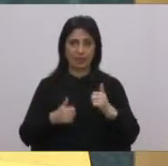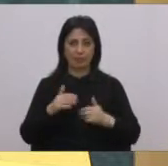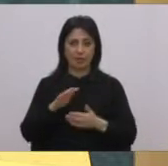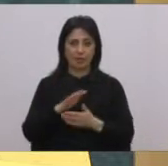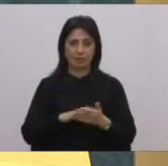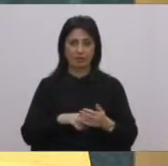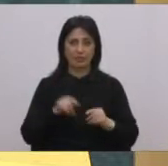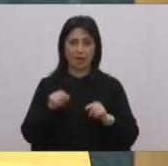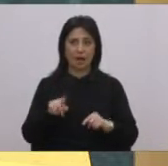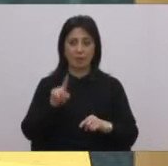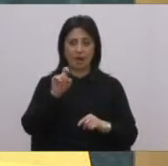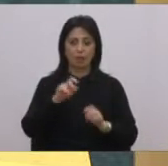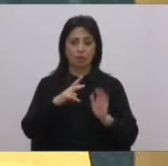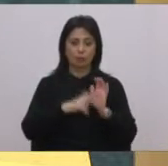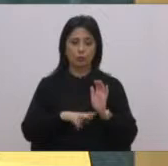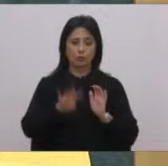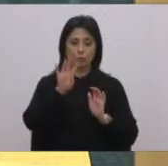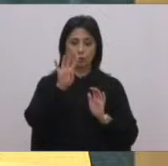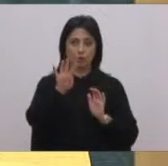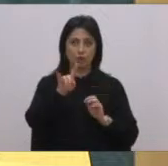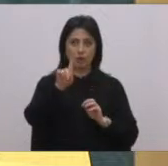გრძელდება 184-ში